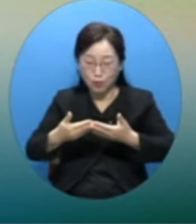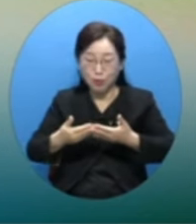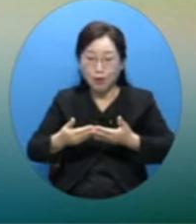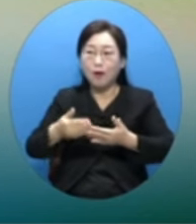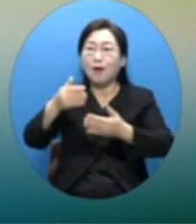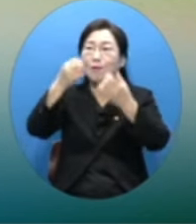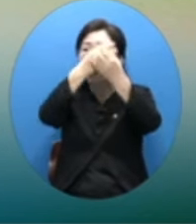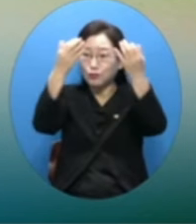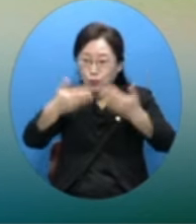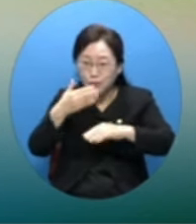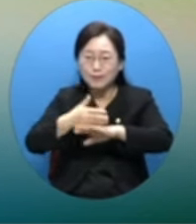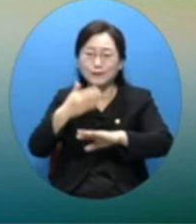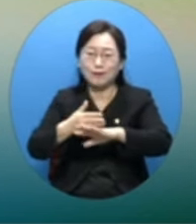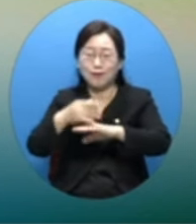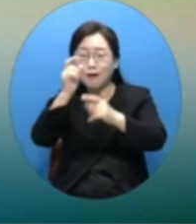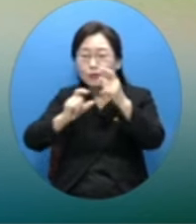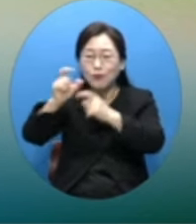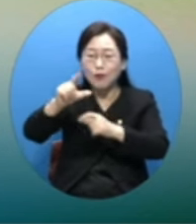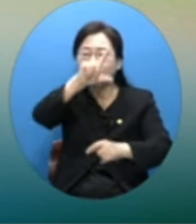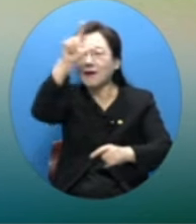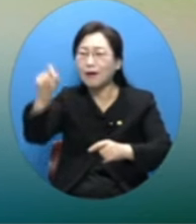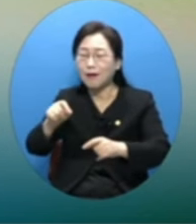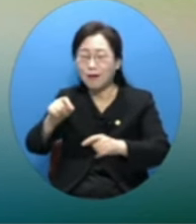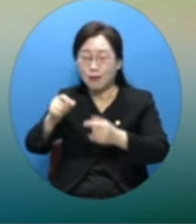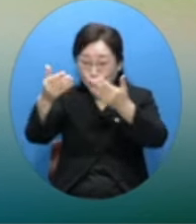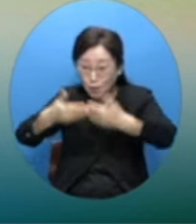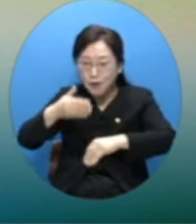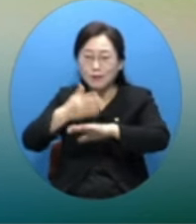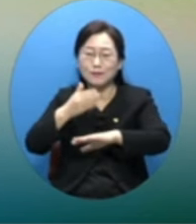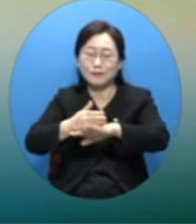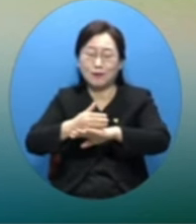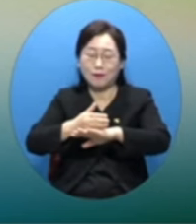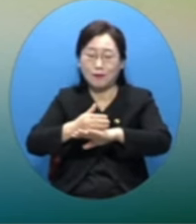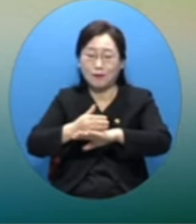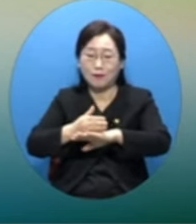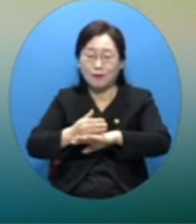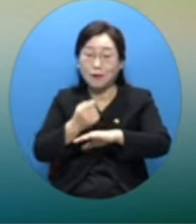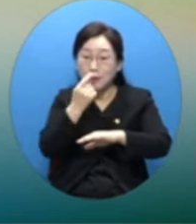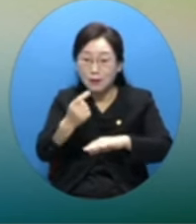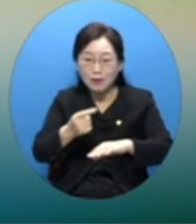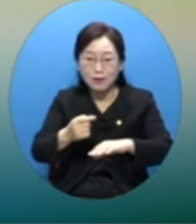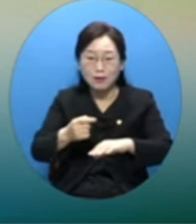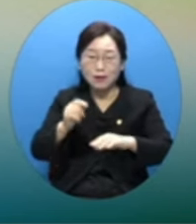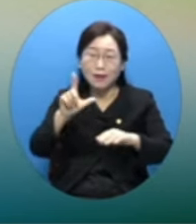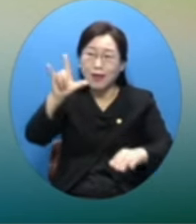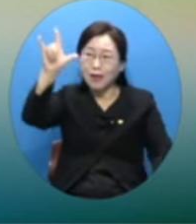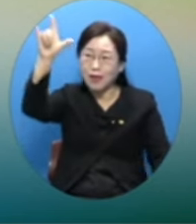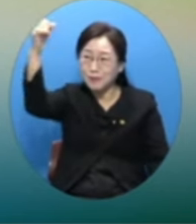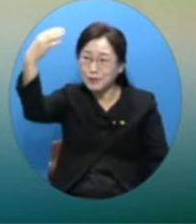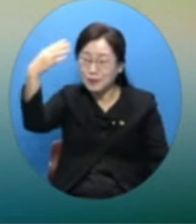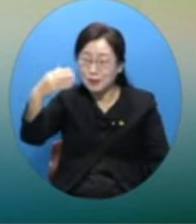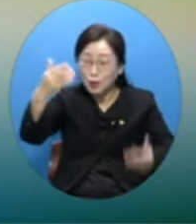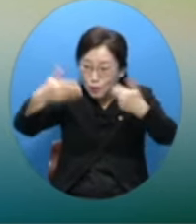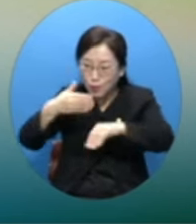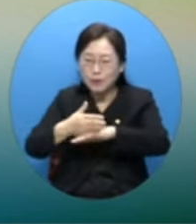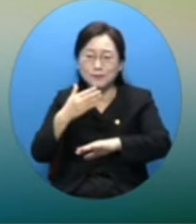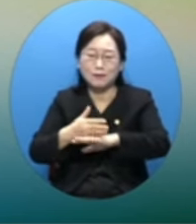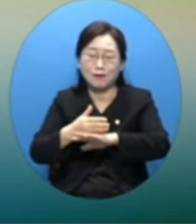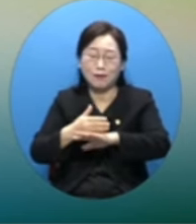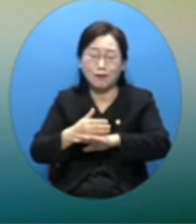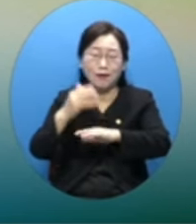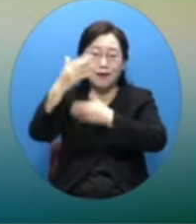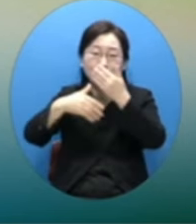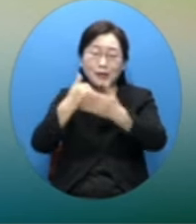은혜를 감사하면 하나님께서 달빛을 주시고 달빛을 주신 것을 감사하면 햇빛을 주신다. 햇빛을 주신 것을 감사하면